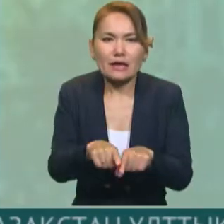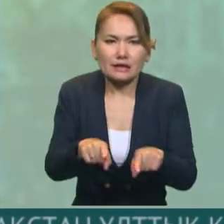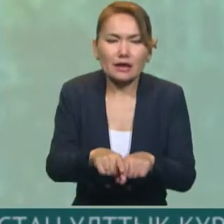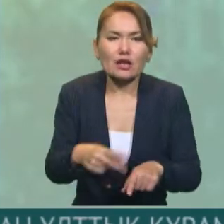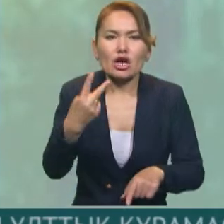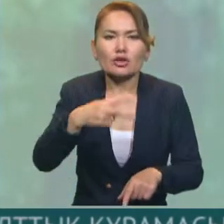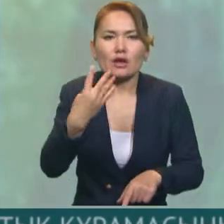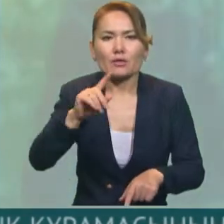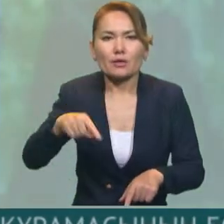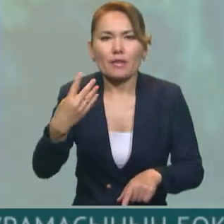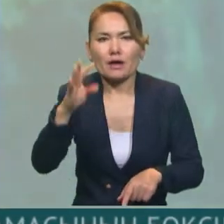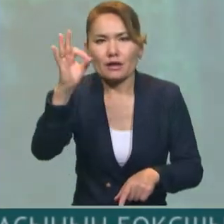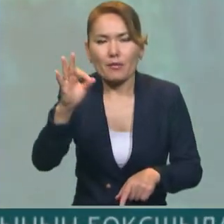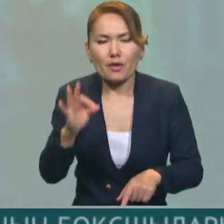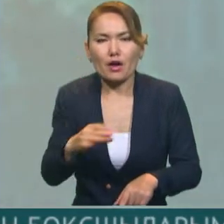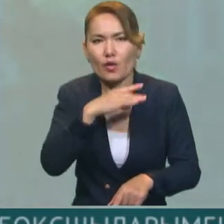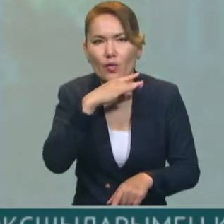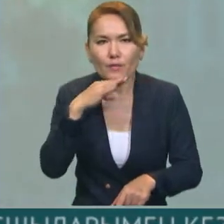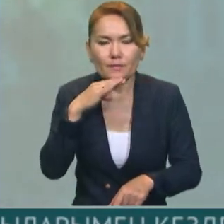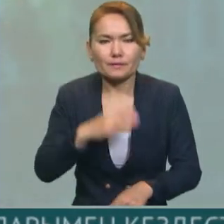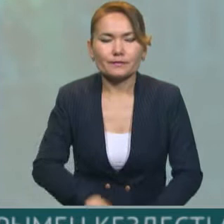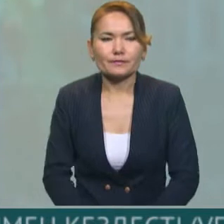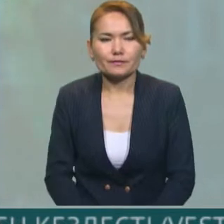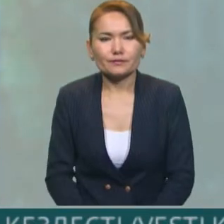салыстырғанда 24,4%-ке көп.